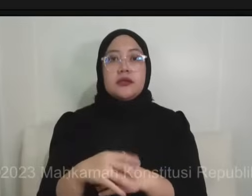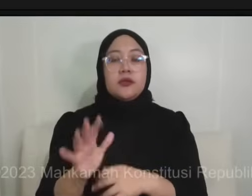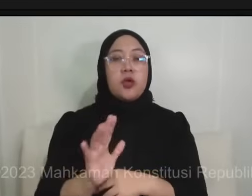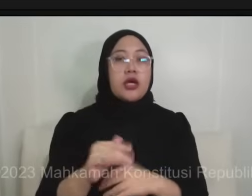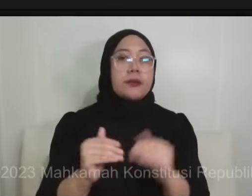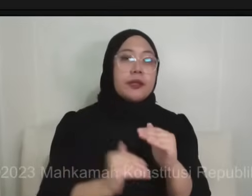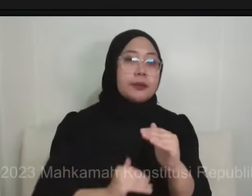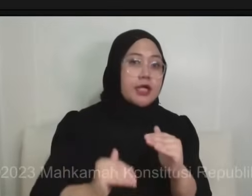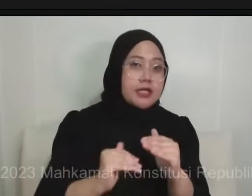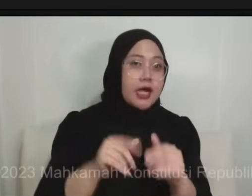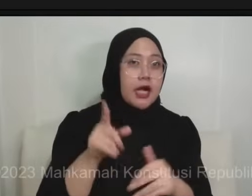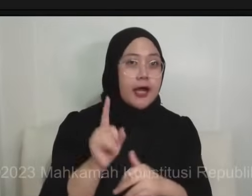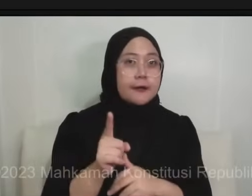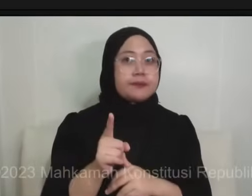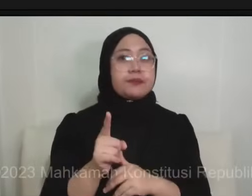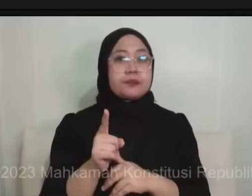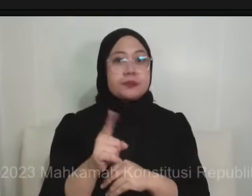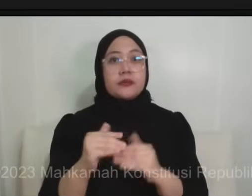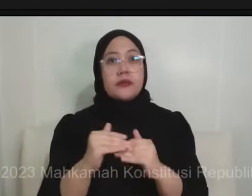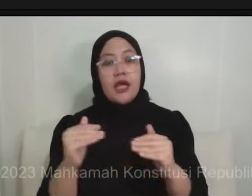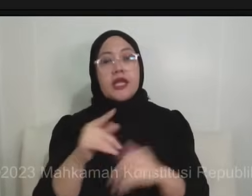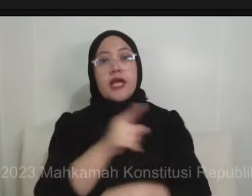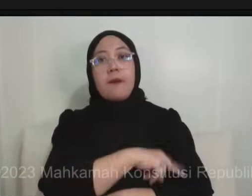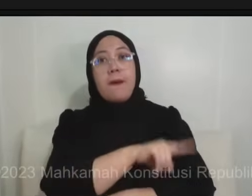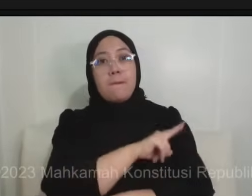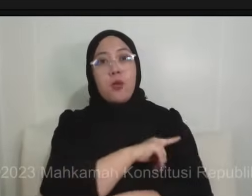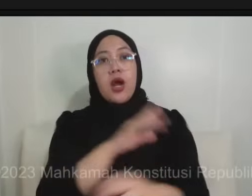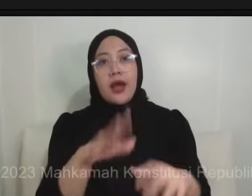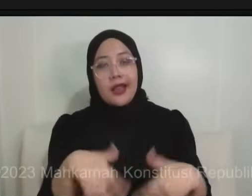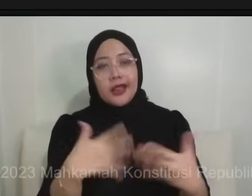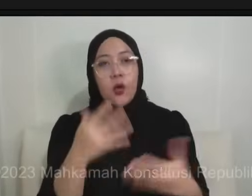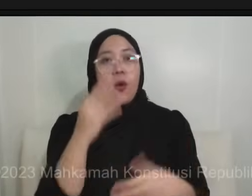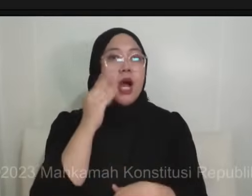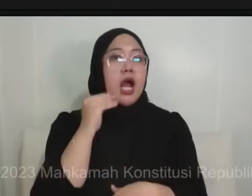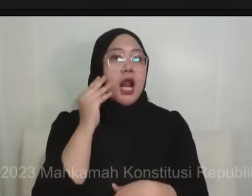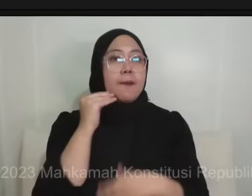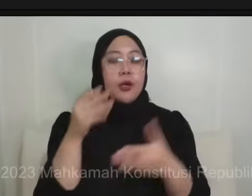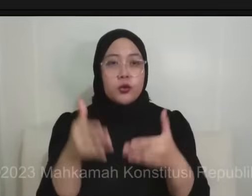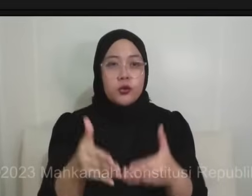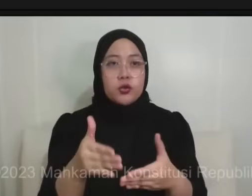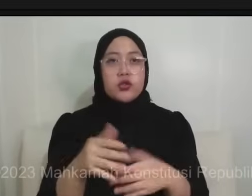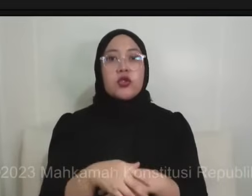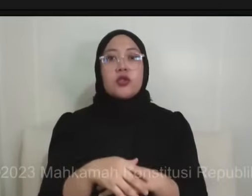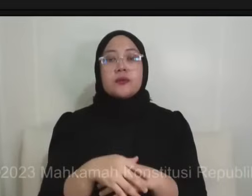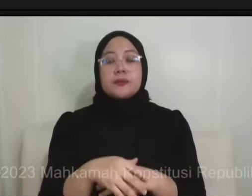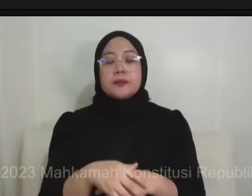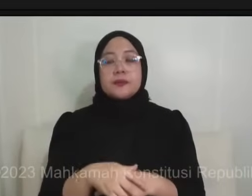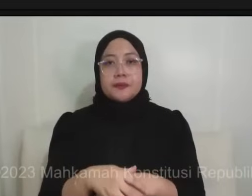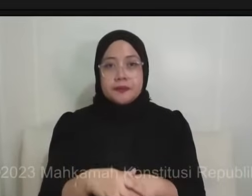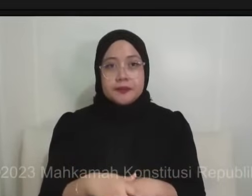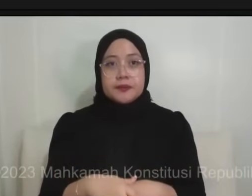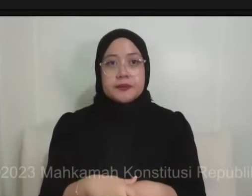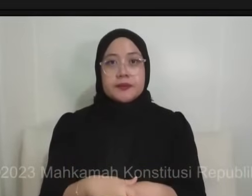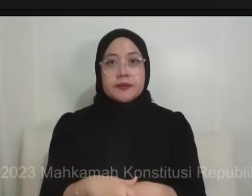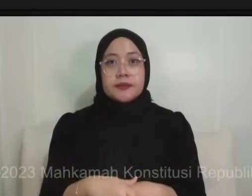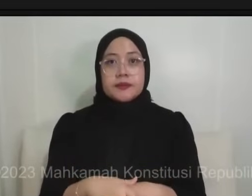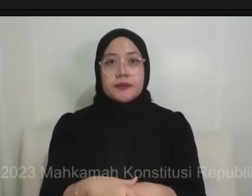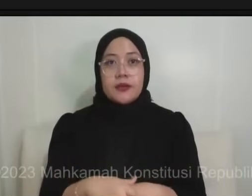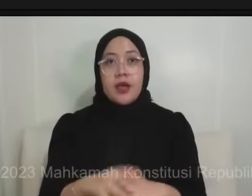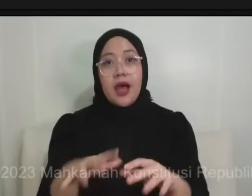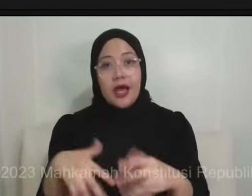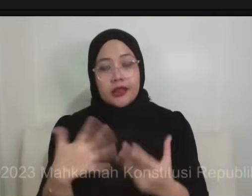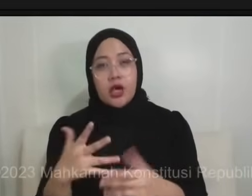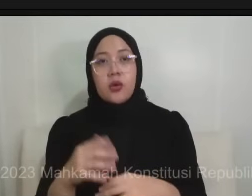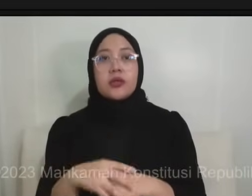terdapatnya Tingkat kemampuan dan atau pengalaman tertentu ability Ander dan atau konsensus